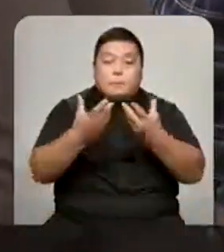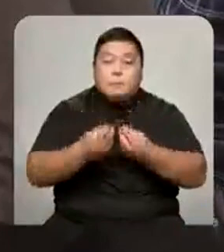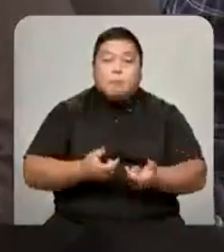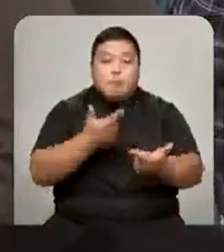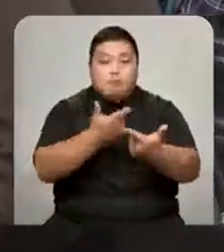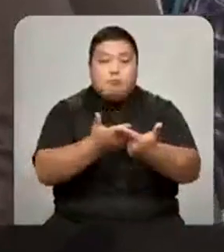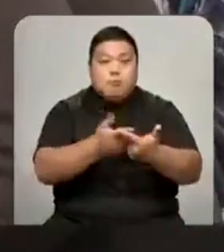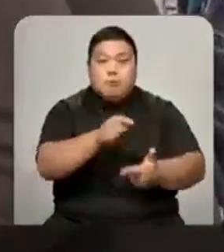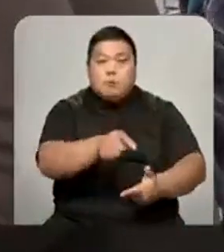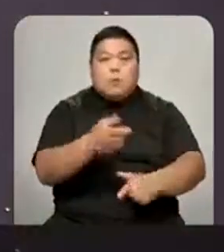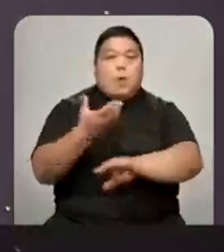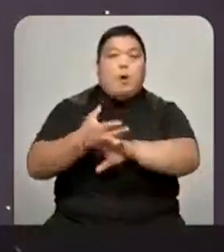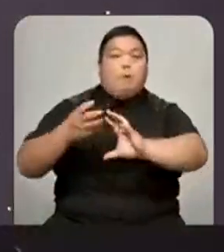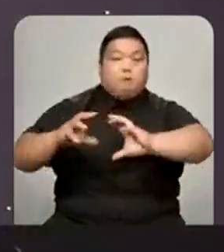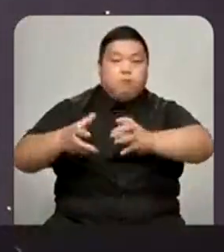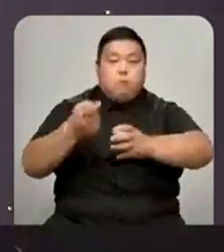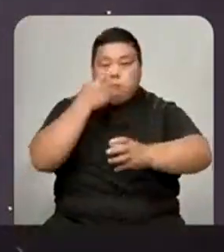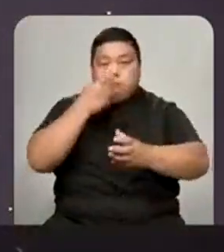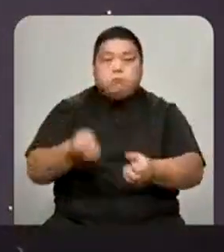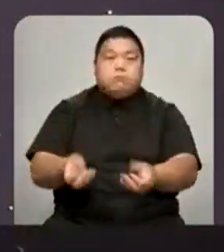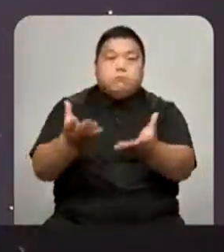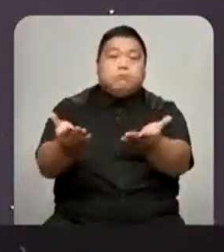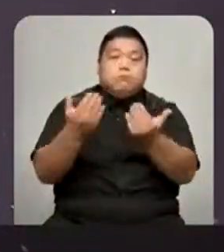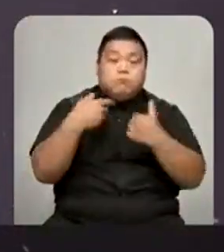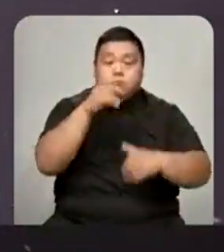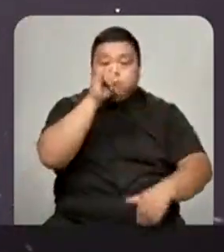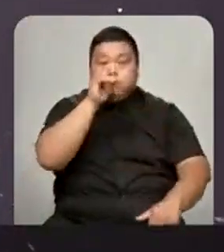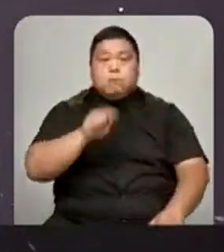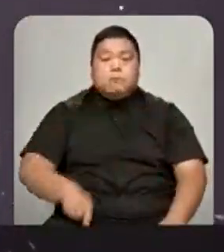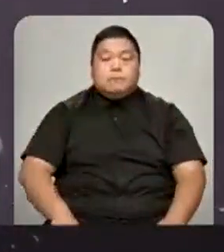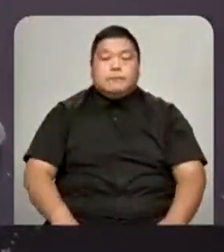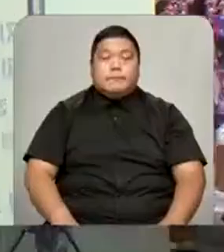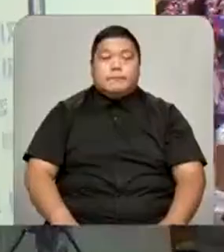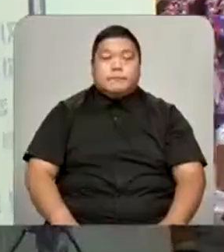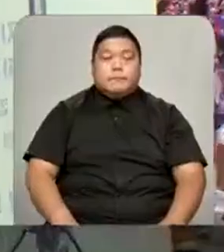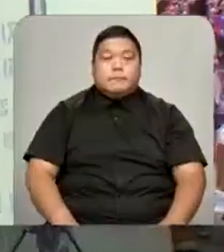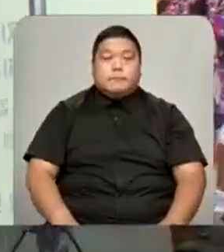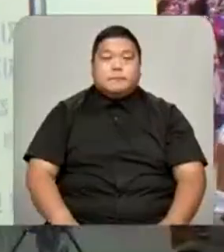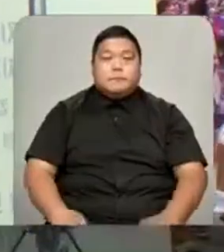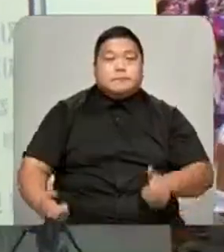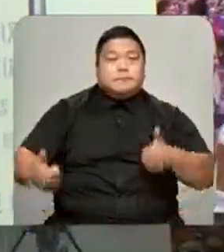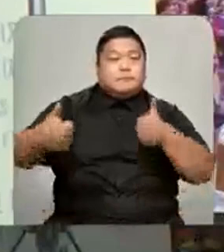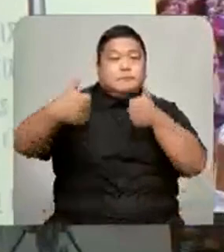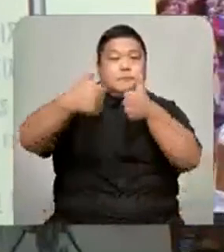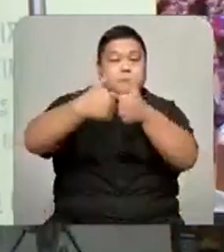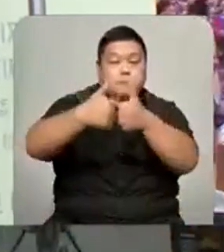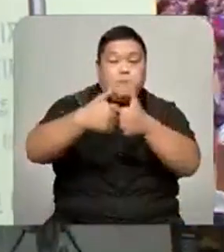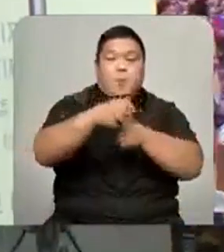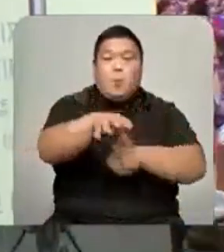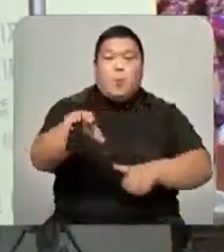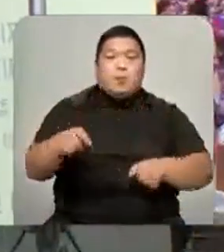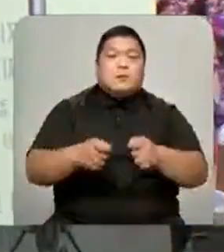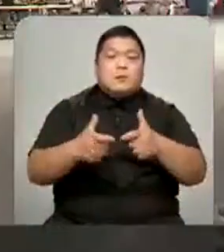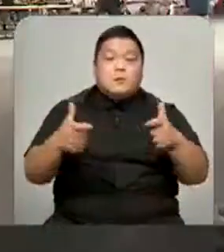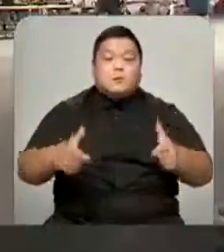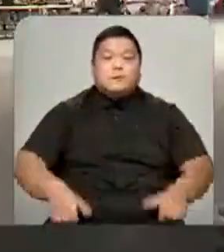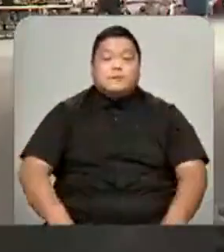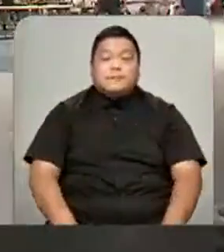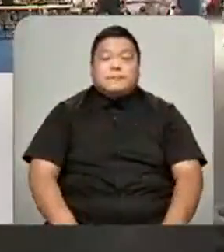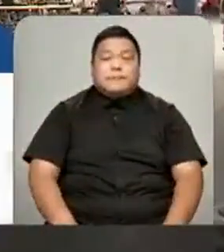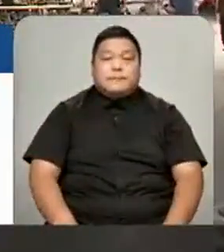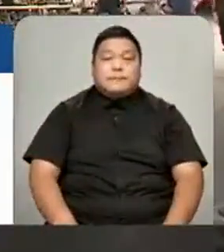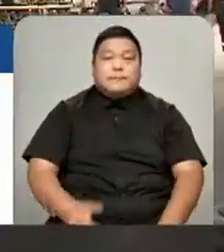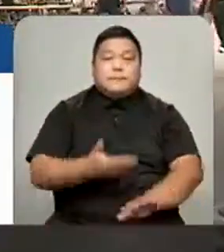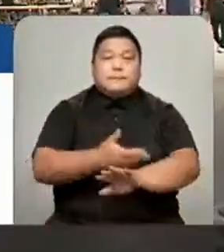국제 커피 행사를 이따라 유치하는 등 커피도시 브랜드 강화의 전력 기울이고 있습니다 다른 지역의